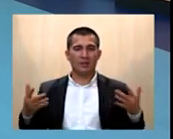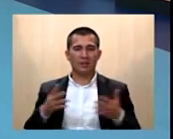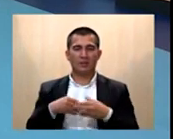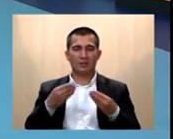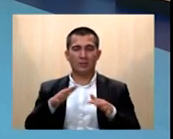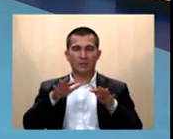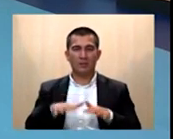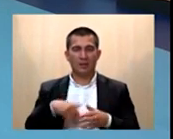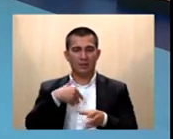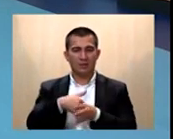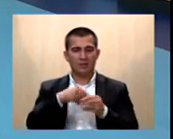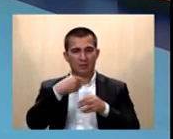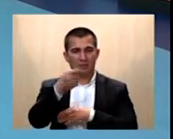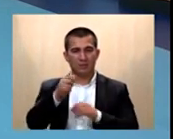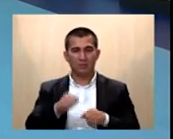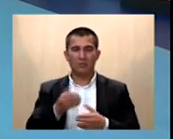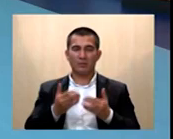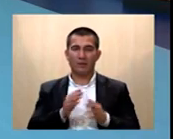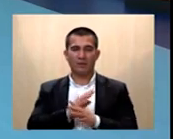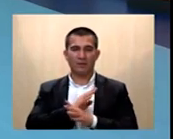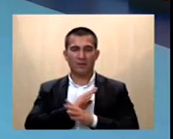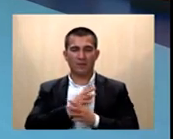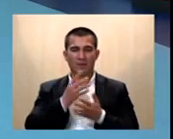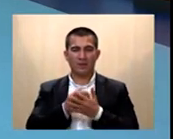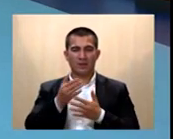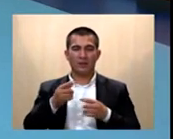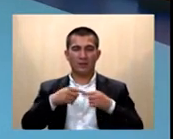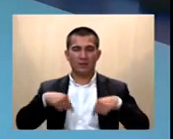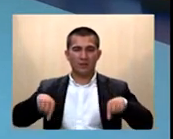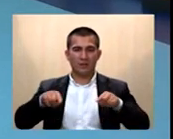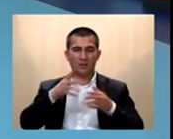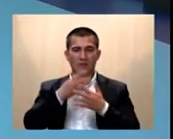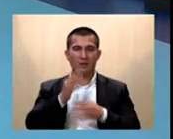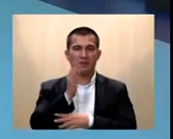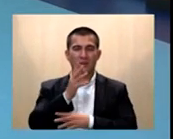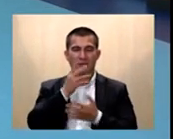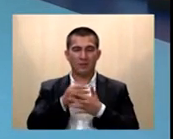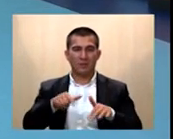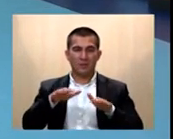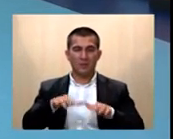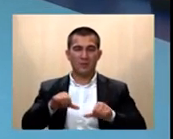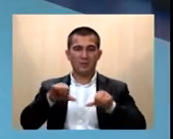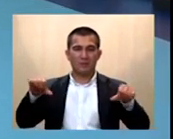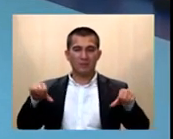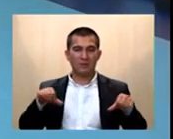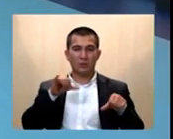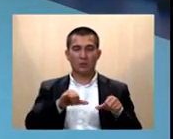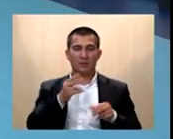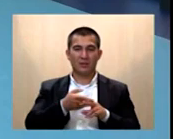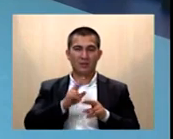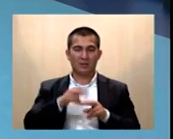tepishlar bo'ladi. Darvozabonning maydoni ichida agar jarima belgilanadigan bo'lsa,